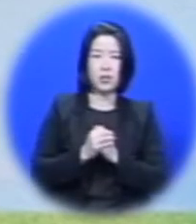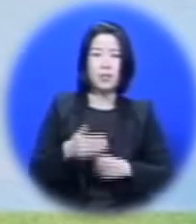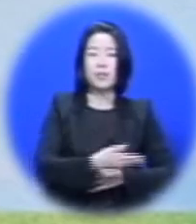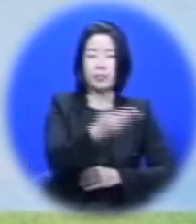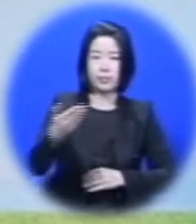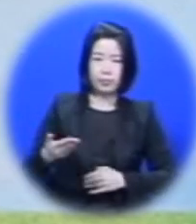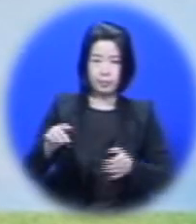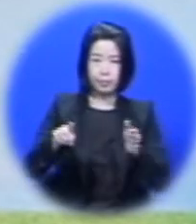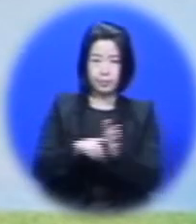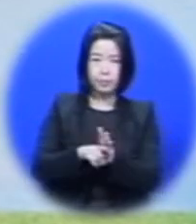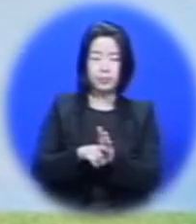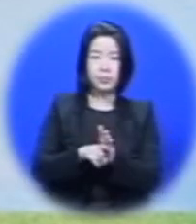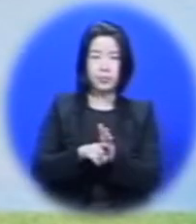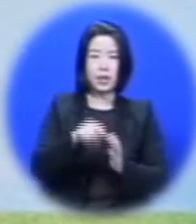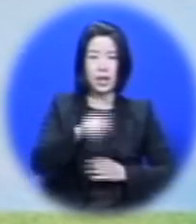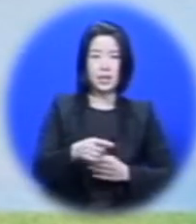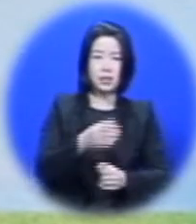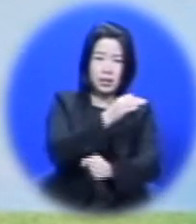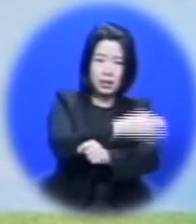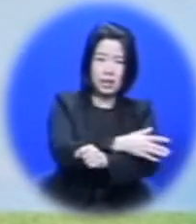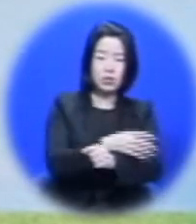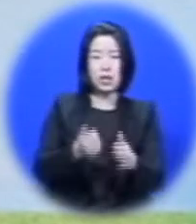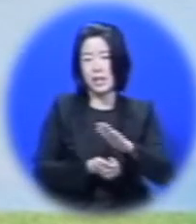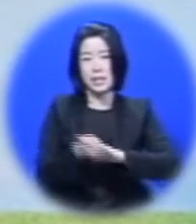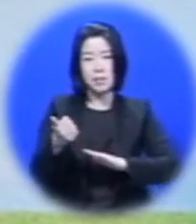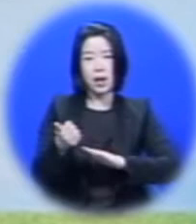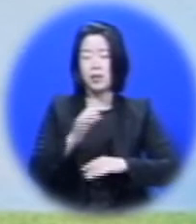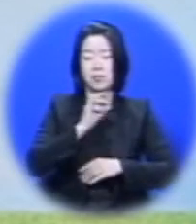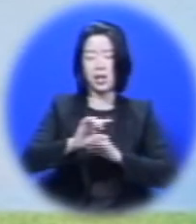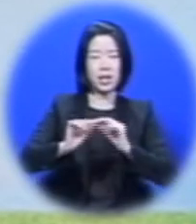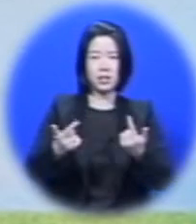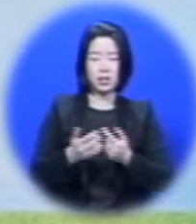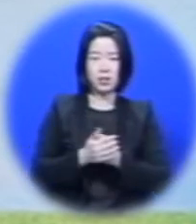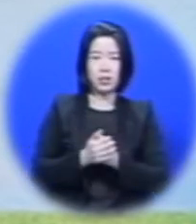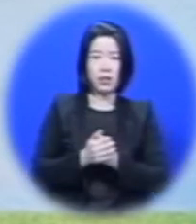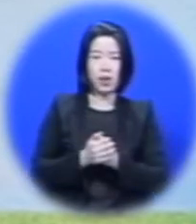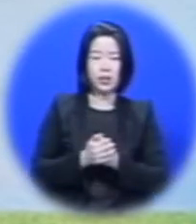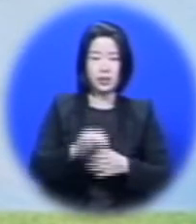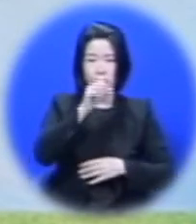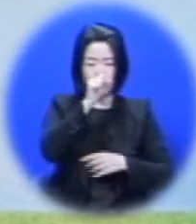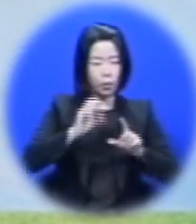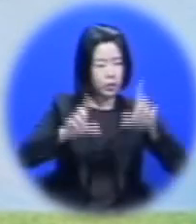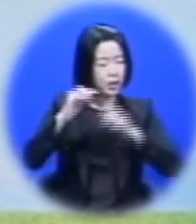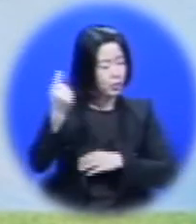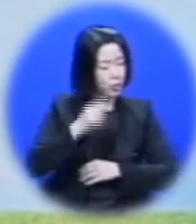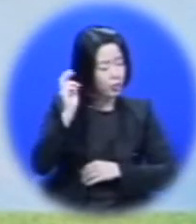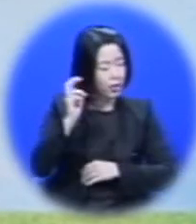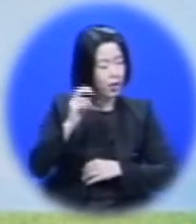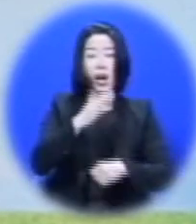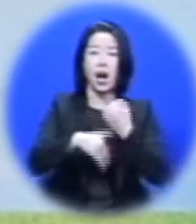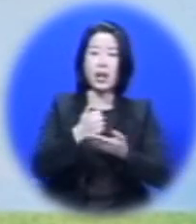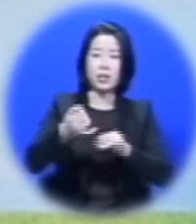여러분, 믿음이 이런 단순한 희망만 아닙니다. 좋은 날이 올 거야.